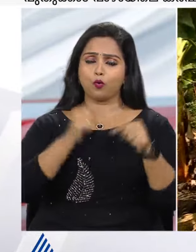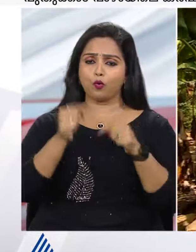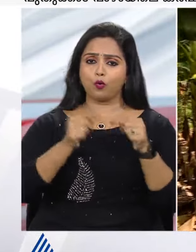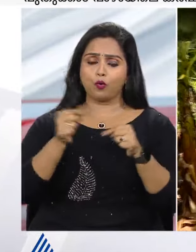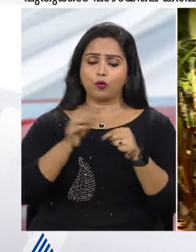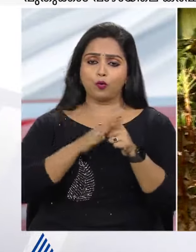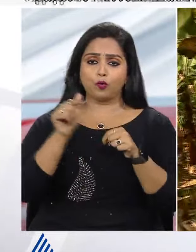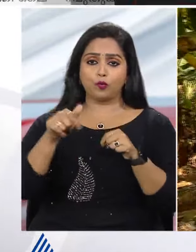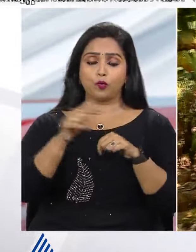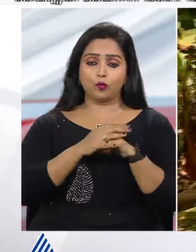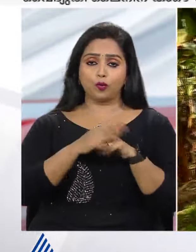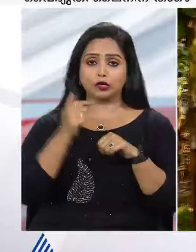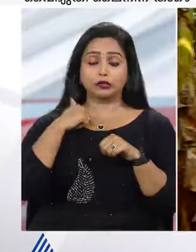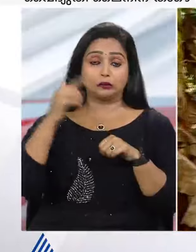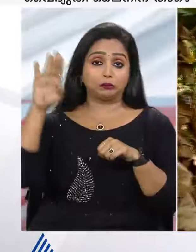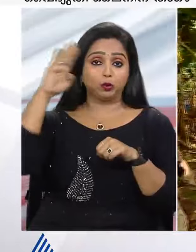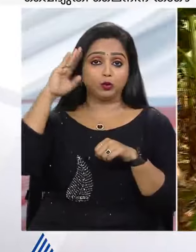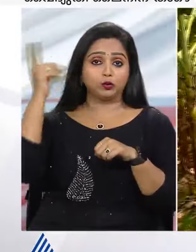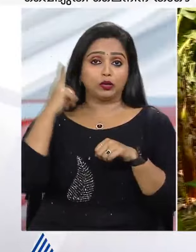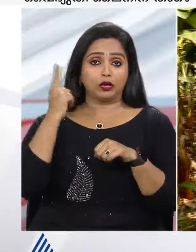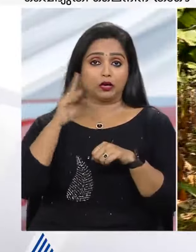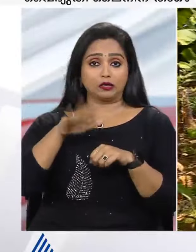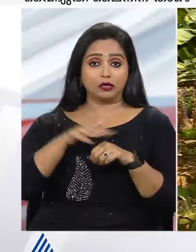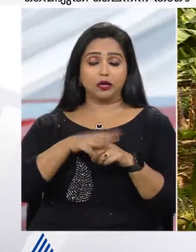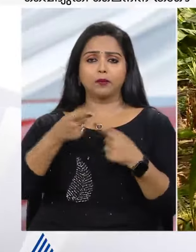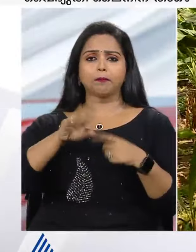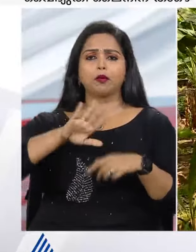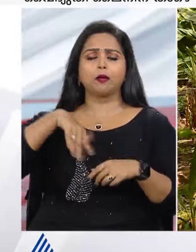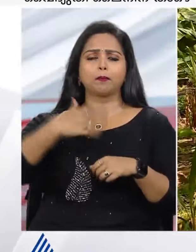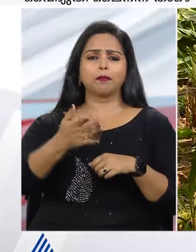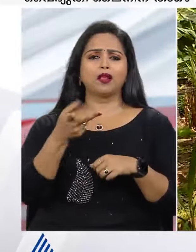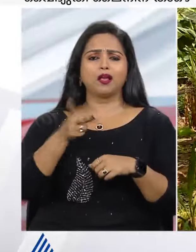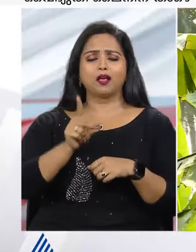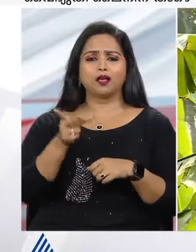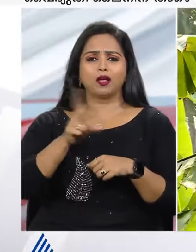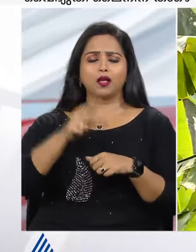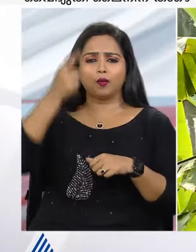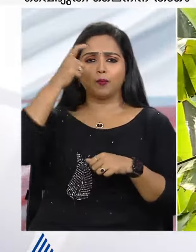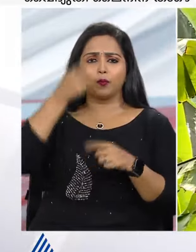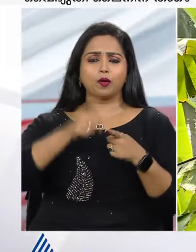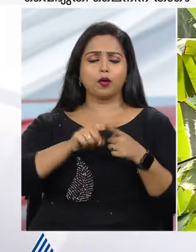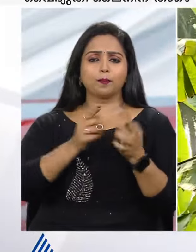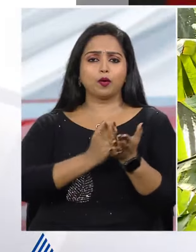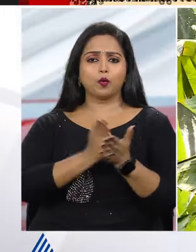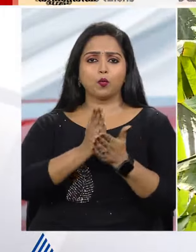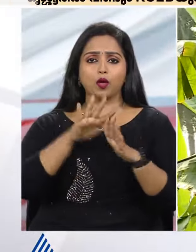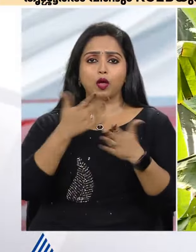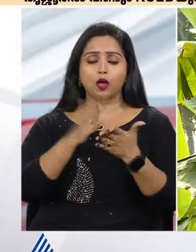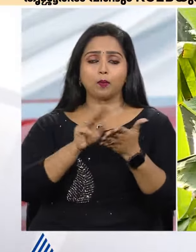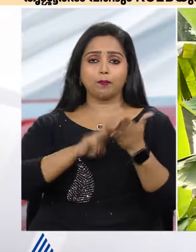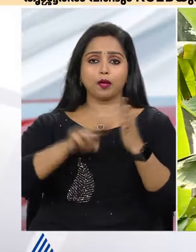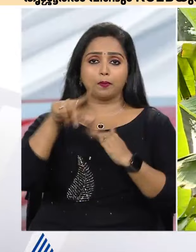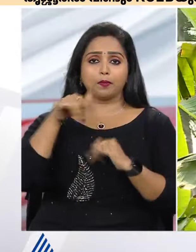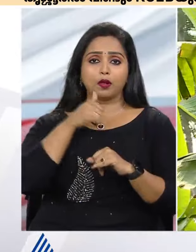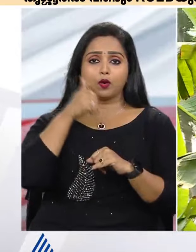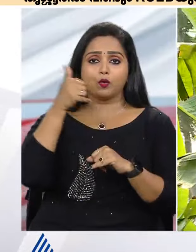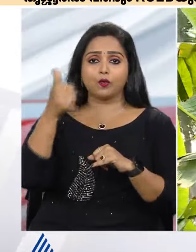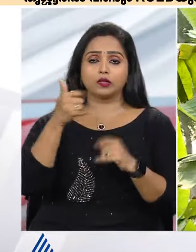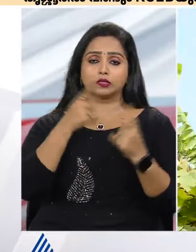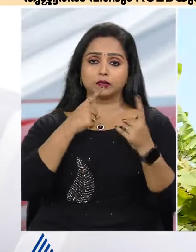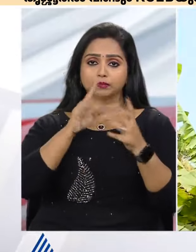തുടർച്ചയായിട്ട് ഇടപെടലുകളും ഉണ്ടാവുന്നത് നമ്മൾ റിപ്പോർട്ട് ചെയ്യുന്നുണ്ട്. പക്ഷേ പിന്നീട് എന്തുകൊണ്ടാണ് ഇത് ആവർത്തിക്കുന്നത്? ഈ ഒരു മനോജിനെ താങ്കൾ വിളിച്ച് സംസാരിച്ചിരുന്നു, അദ്ദേഹം എന്താണ് താങ്കളെ